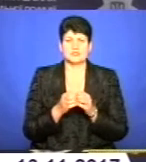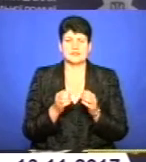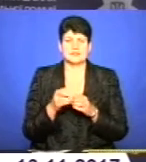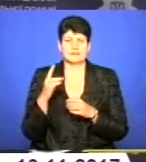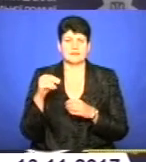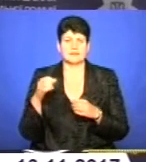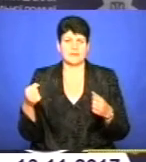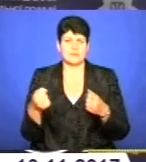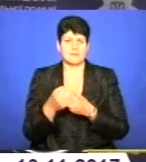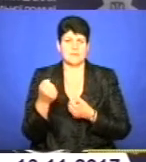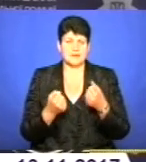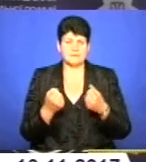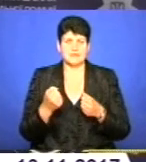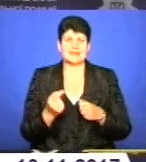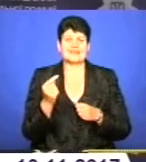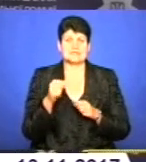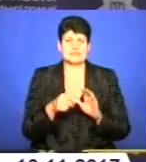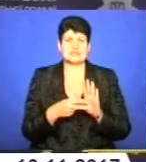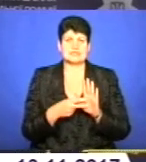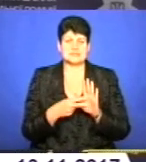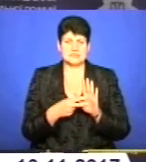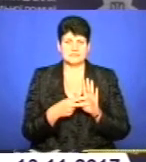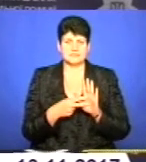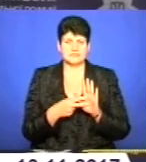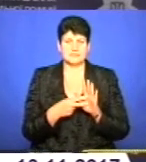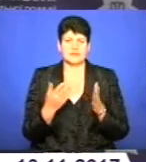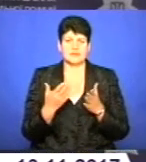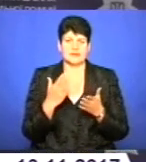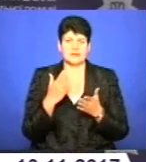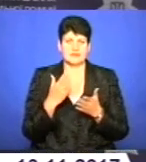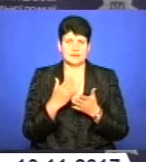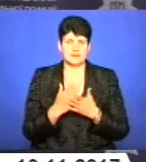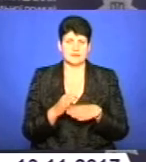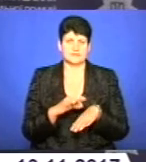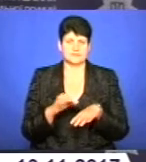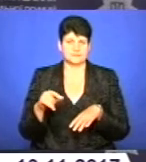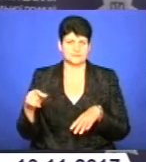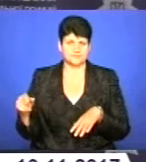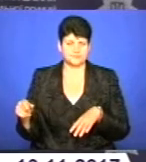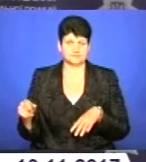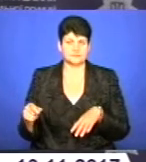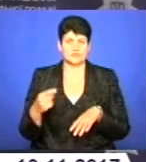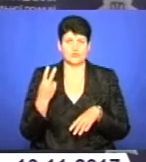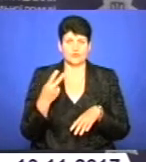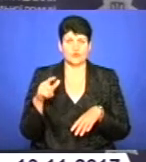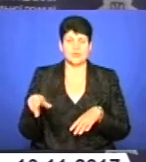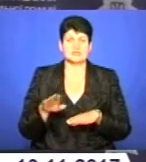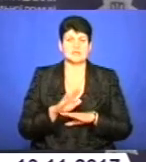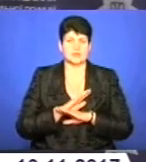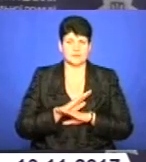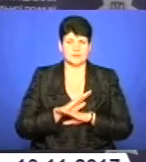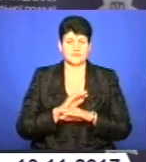пригод, з них 7 ДТП, у яких потерпіли люди. Зокрема, двоє людей загинуло на